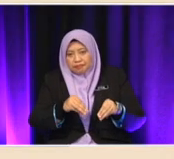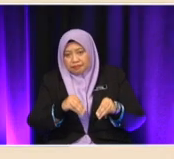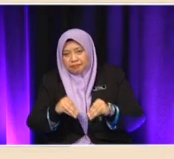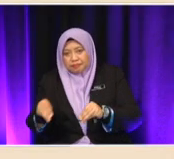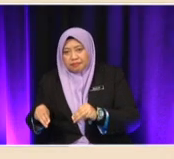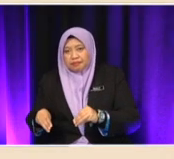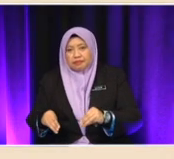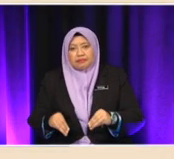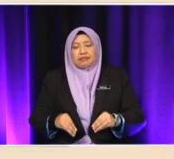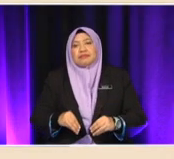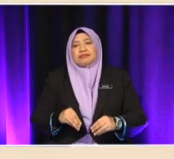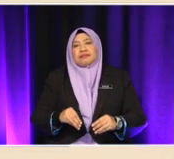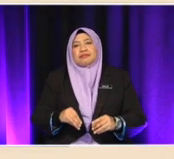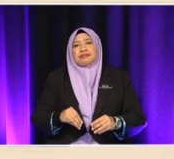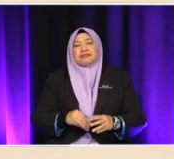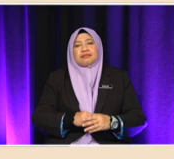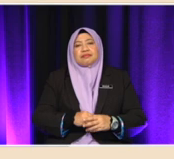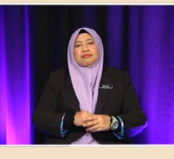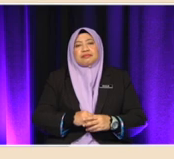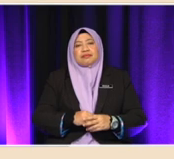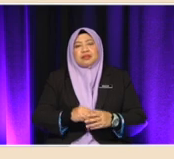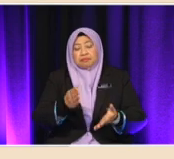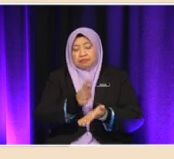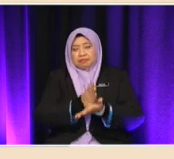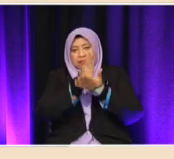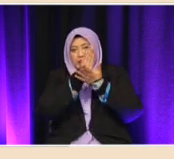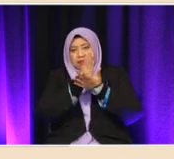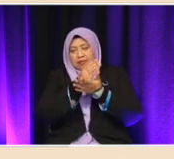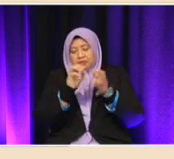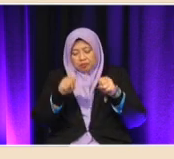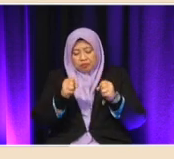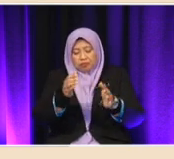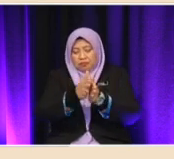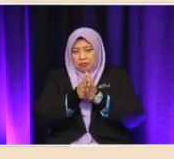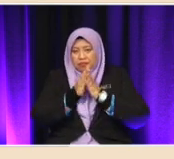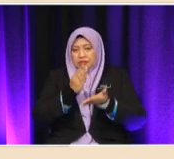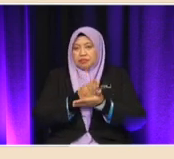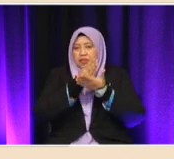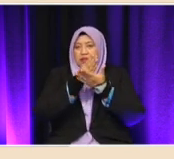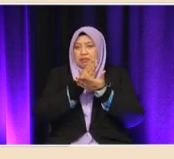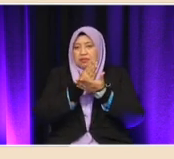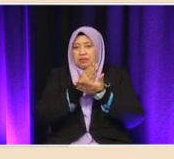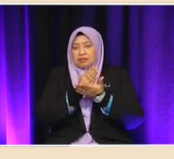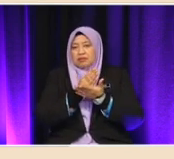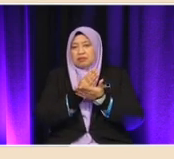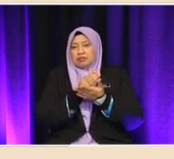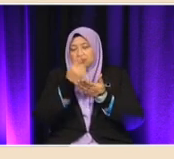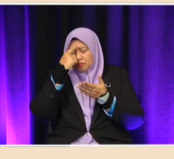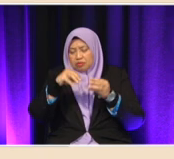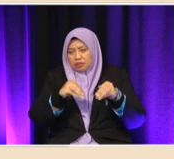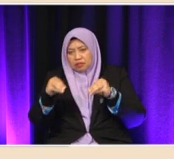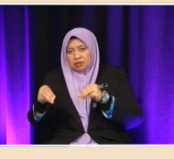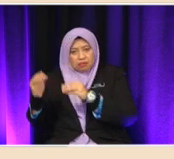memohon insentif yang ditawari bahwa Kim Kementerian yaitu skill intensif integrasi tanaman kelapa